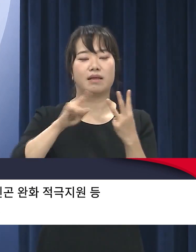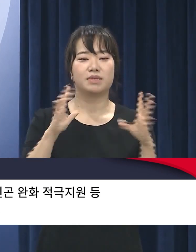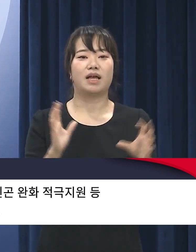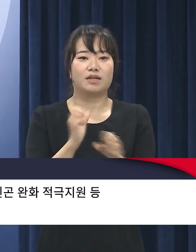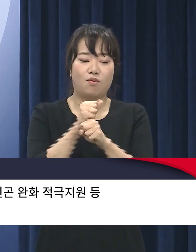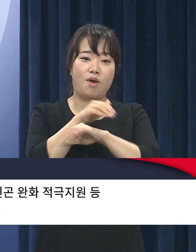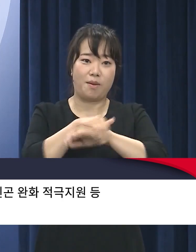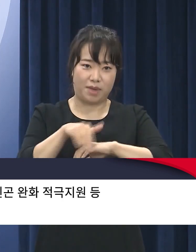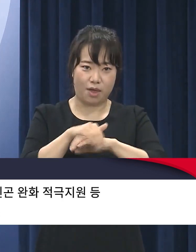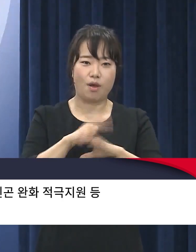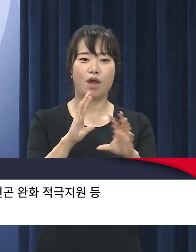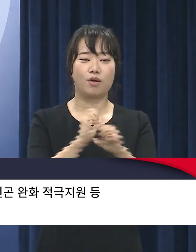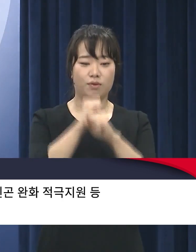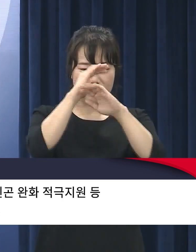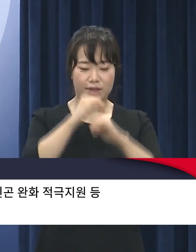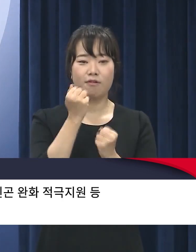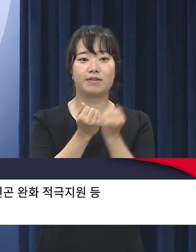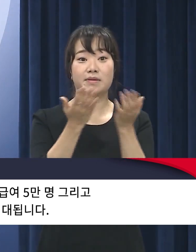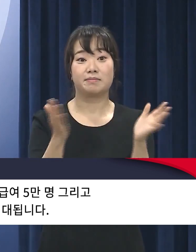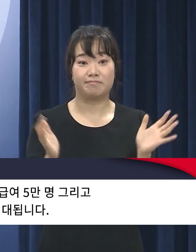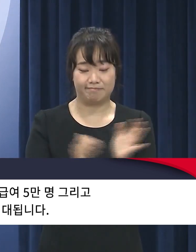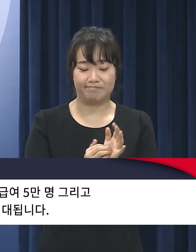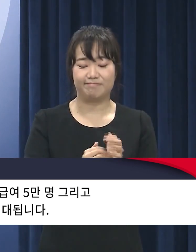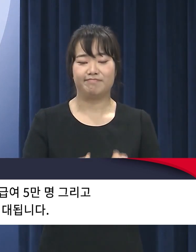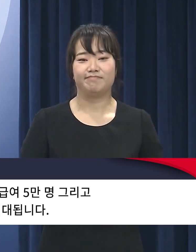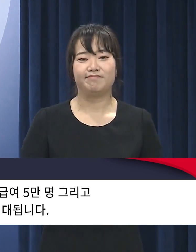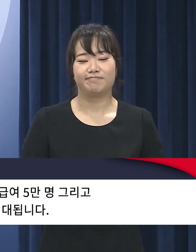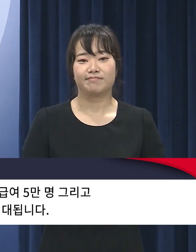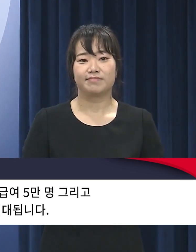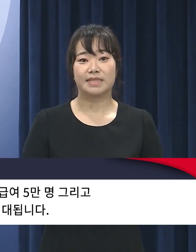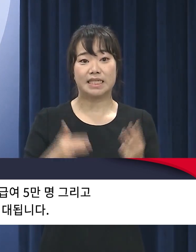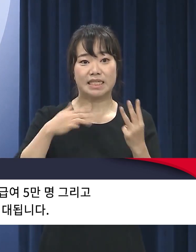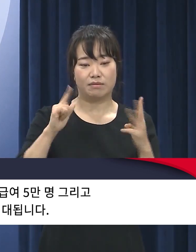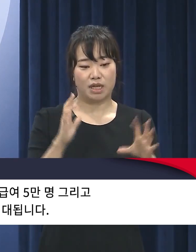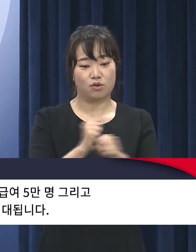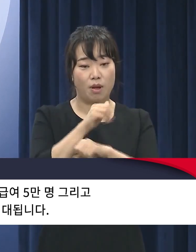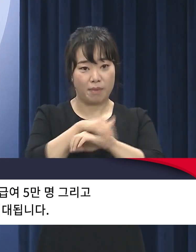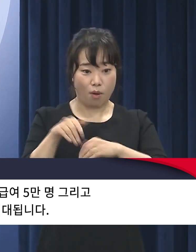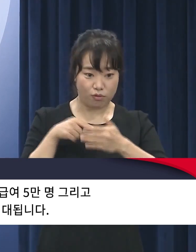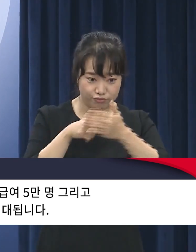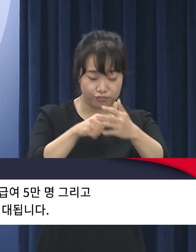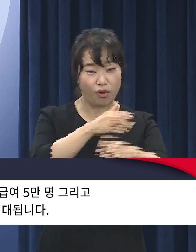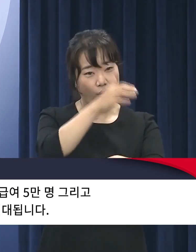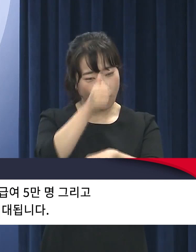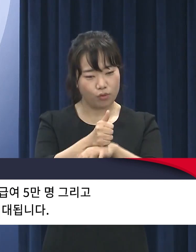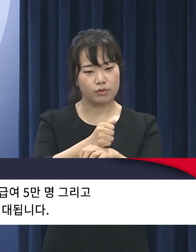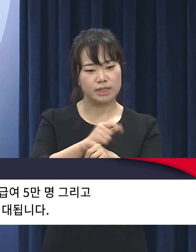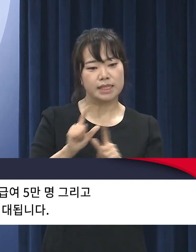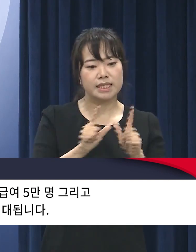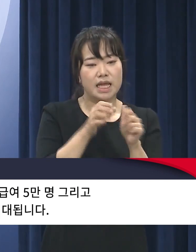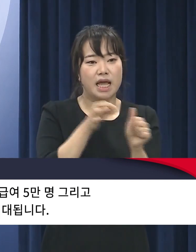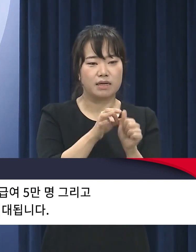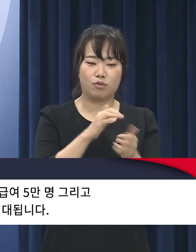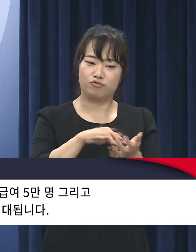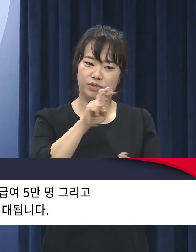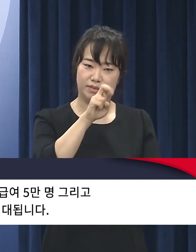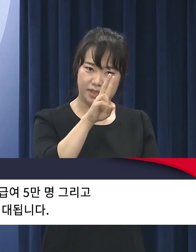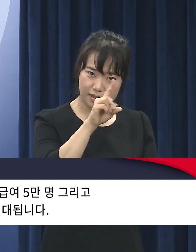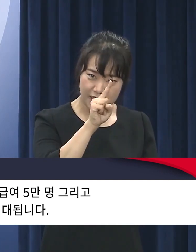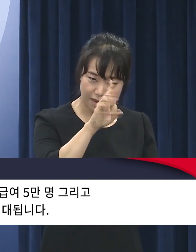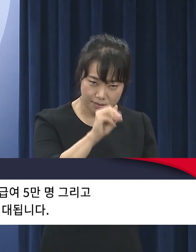제3차 종합계획의 주요 내용에 대해 설명드렸습니다. 제3차 종합계획 추진을 통해 생계급여 21만